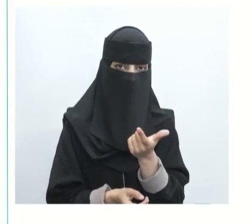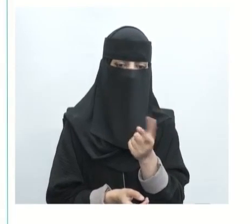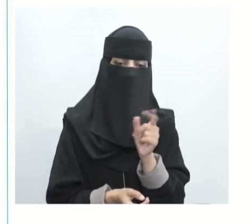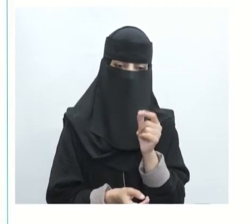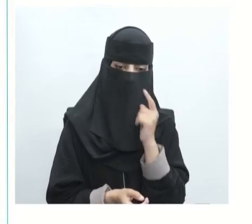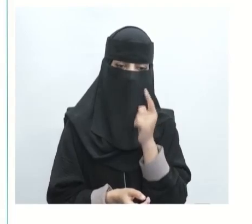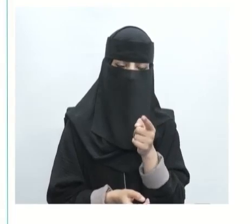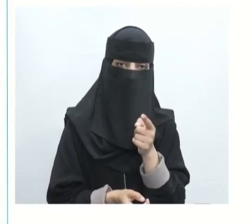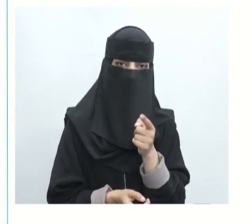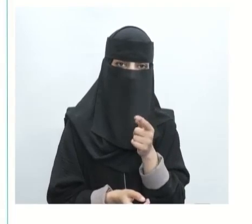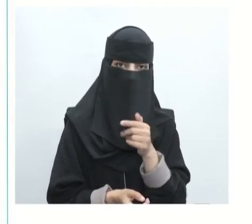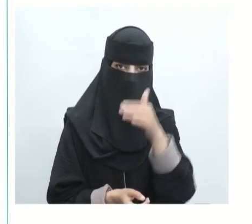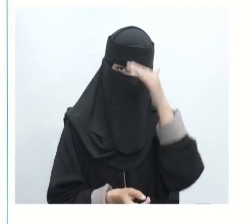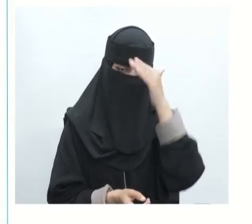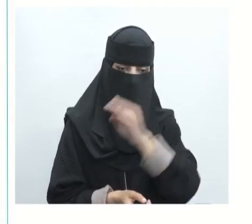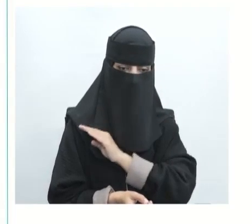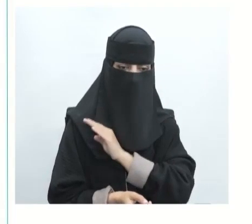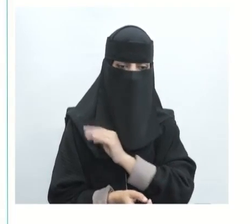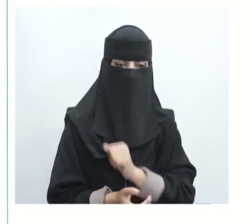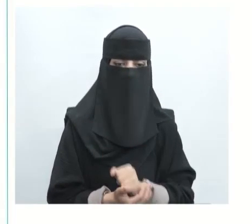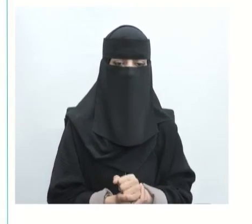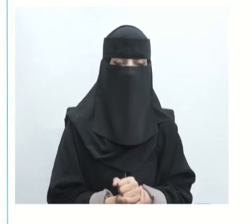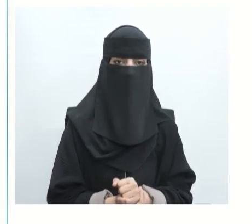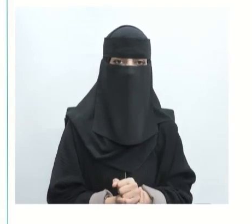أحسنتم، الجنود.